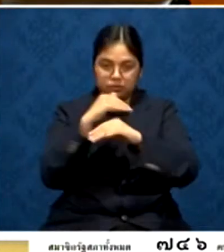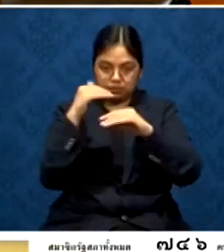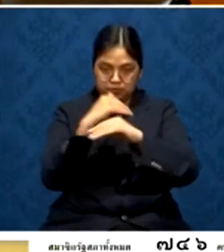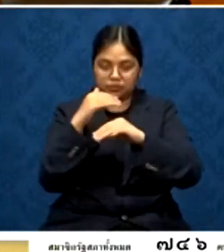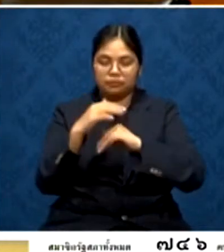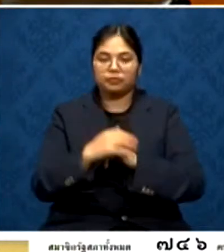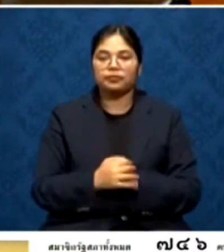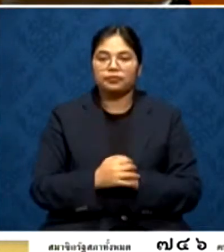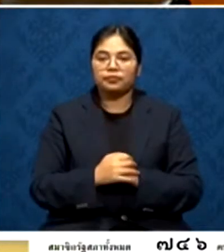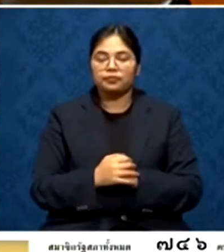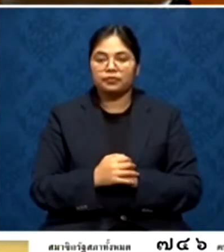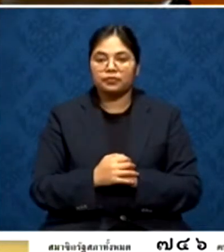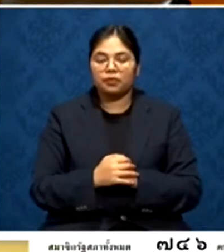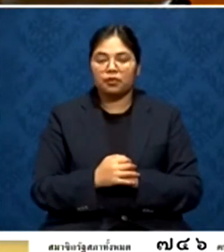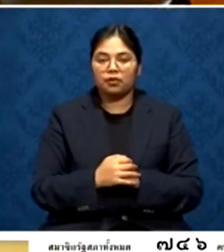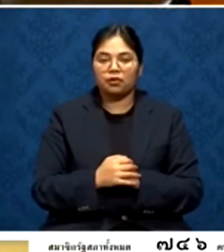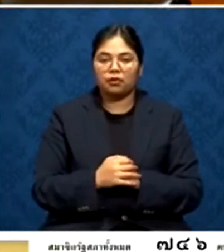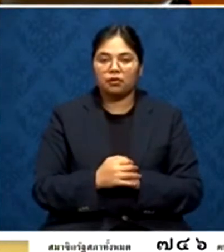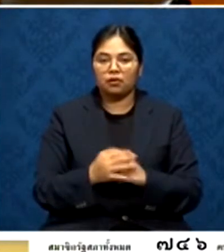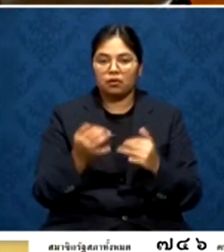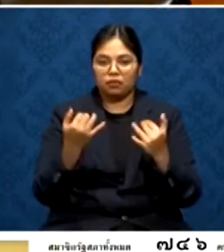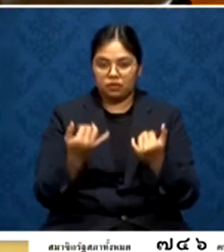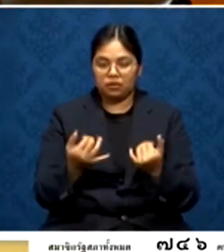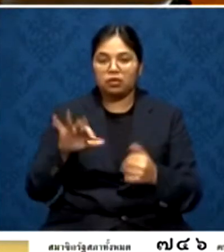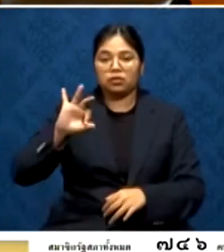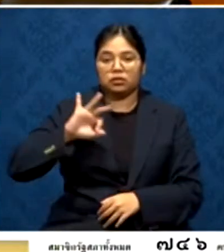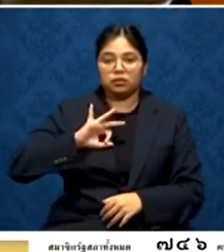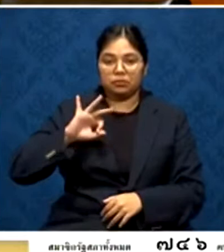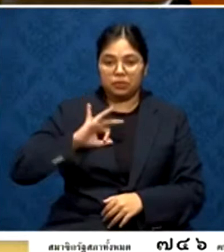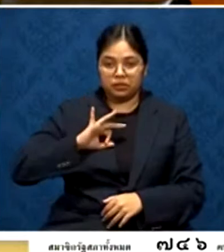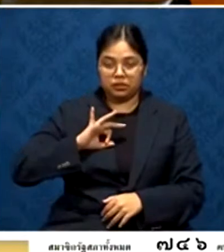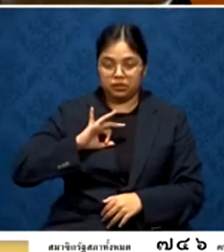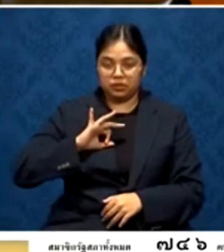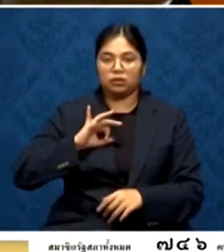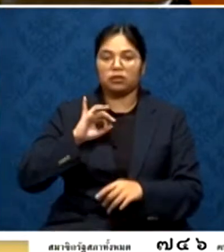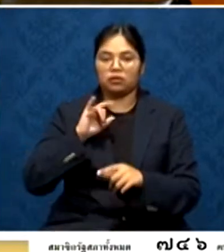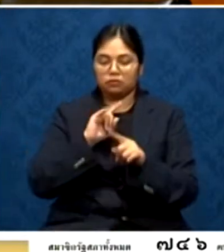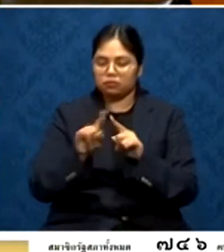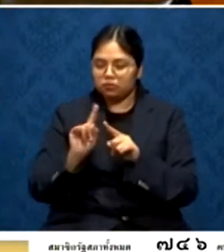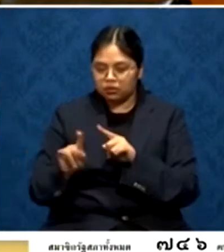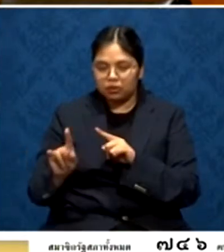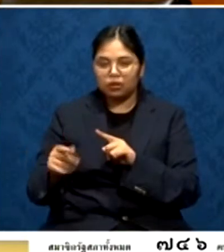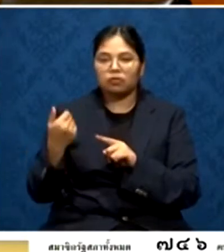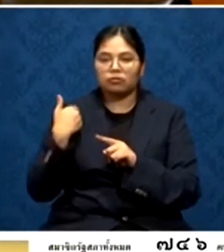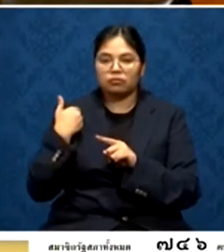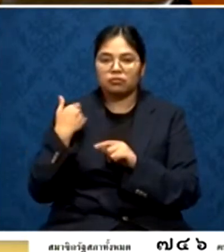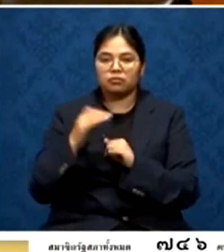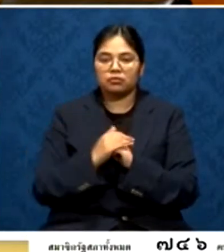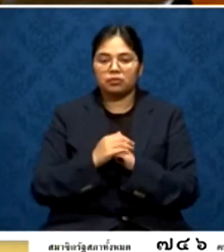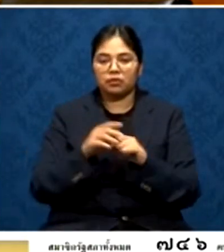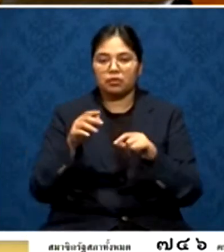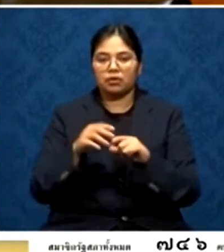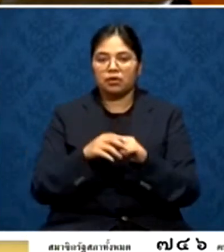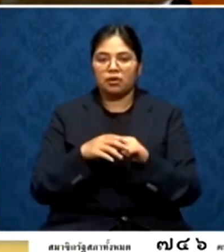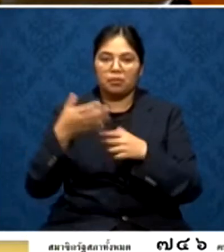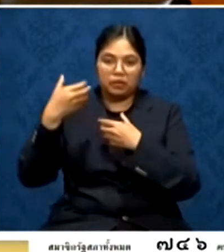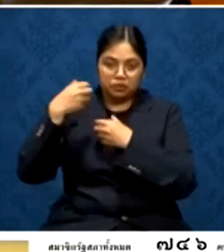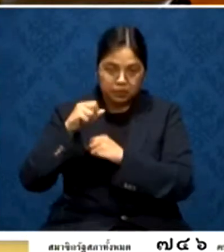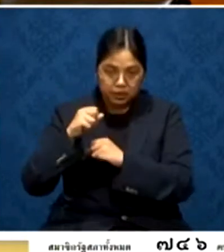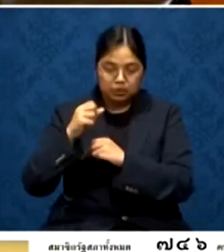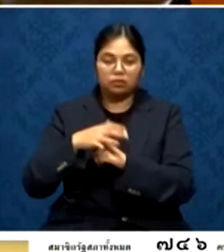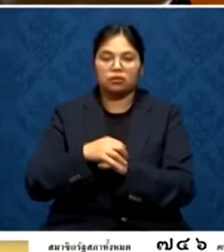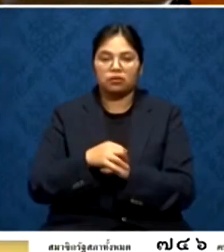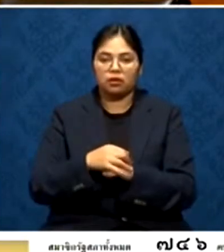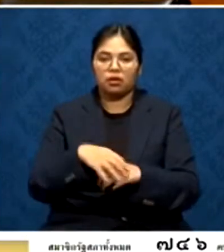วันนี้ตามที่ท่านสมาชิกสภาผู้ทรงเกียรตินายศักดิ์สิทธิ์ขาวทองจากพรรคประชาธิปัตย์